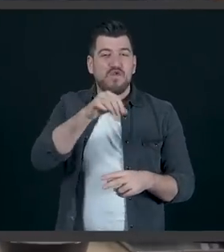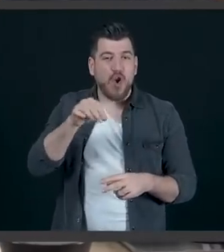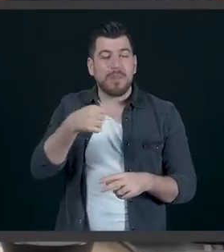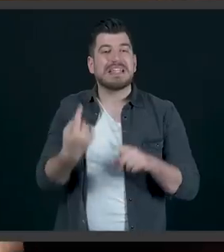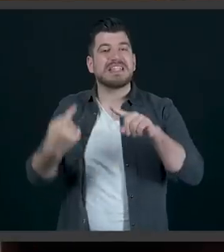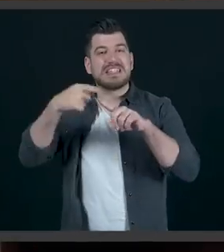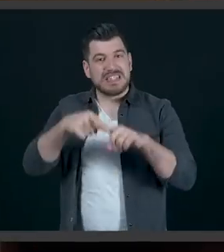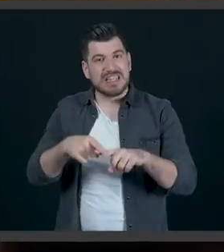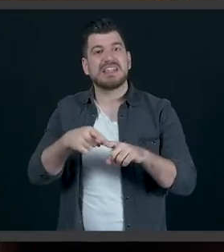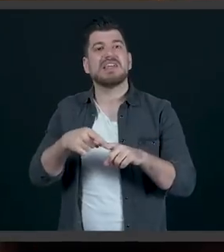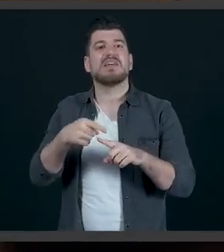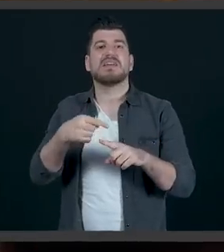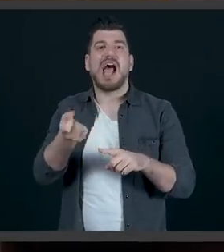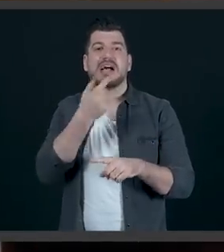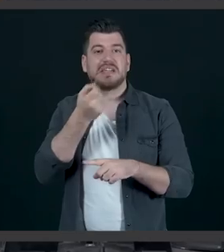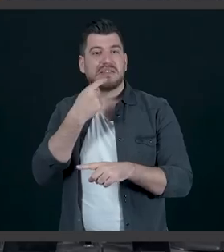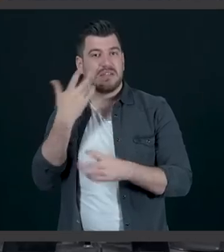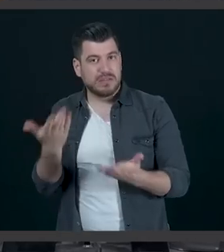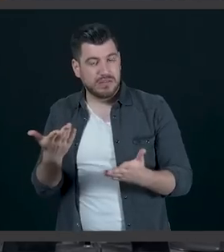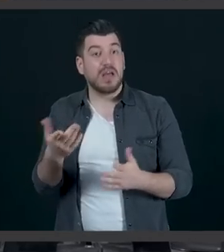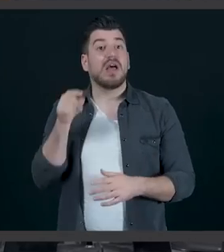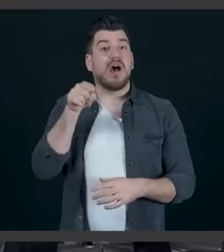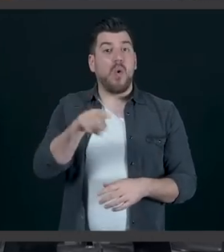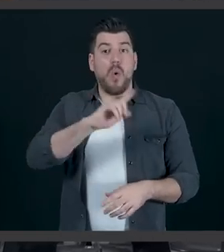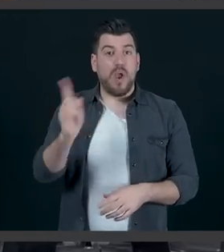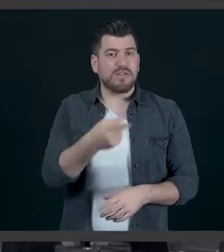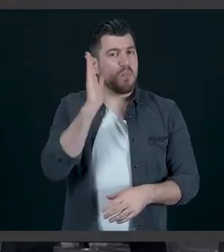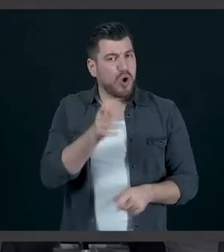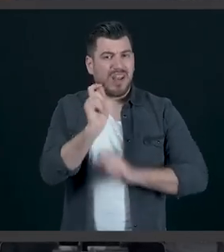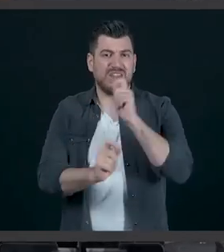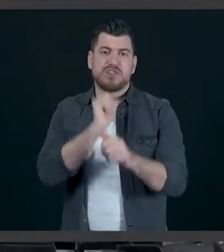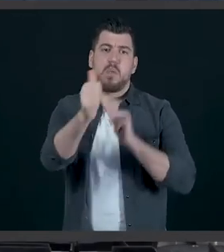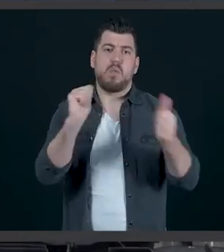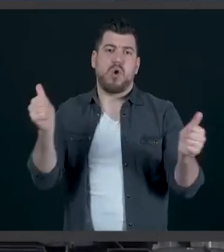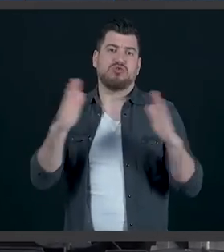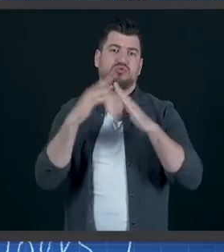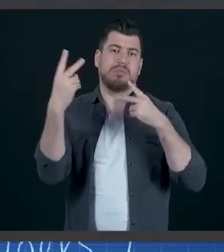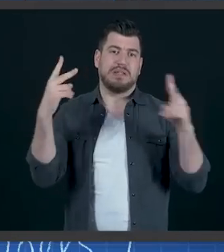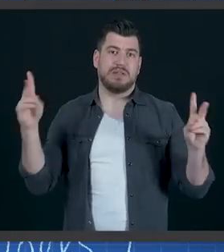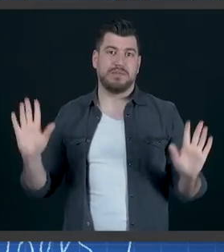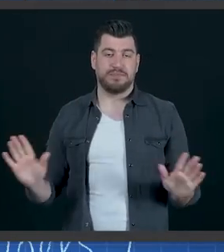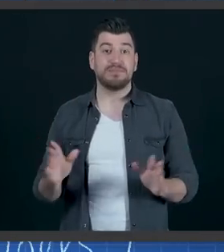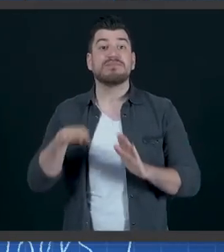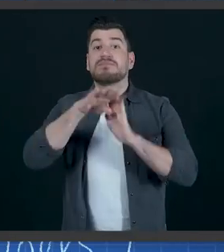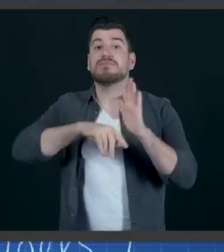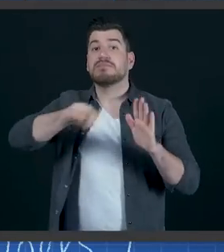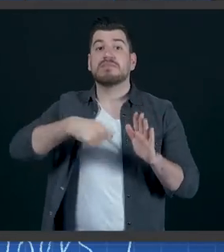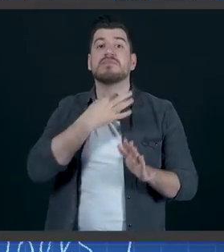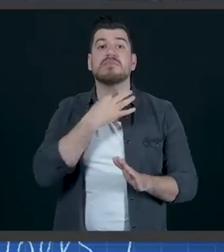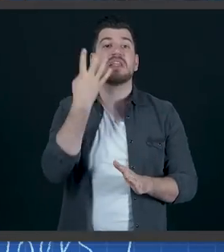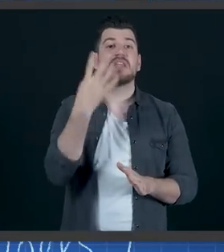που χρειαζόμαστε και σίγουρα μπορείτε 100% να τα φτιάξετε μόνοι σας. Πάμε να ξεκινήσουμε. Για τη συνταγή θα